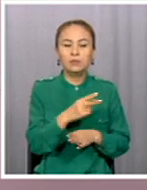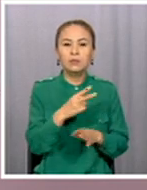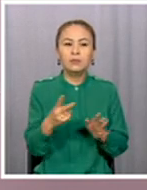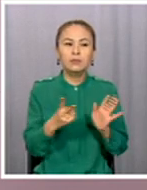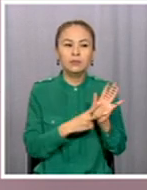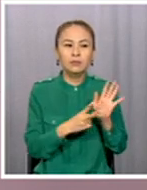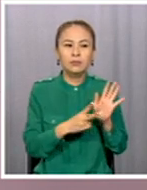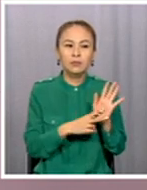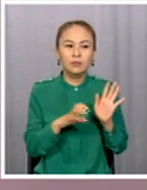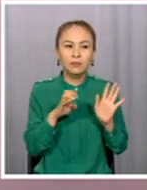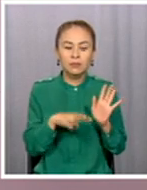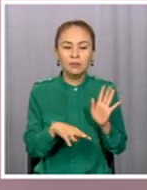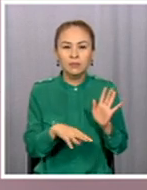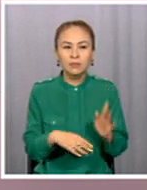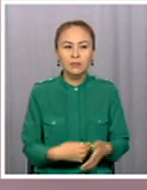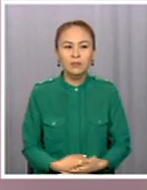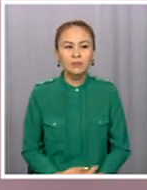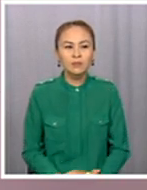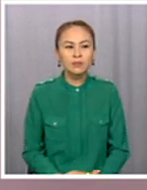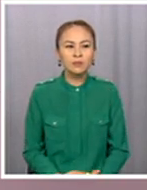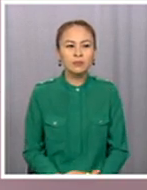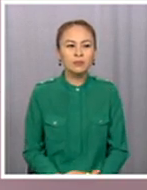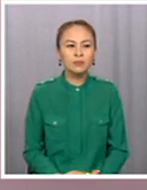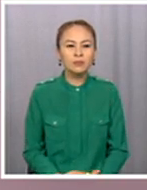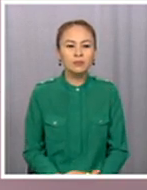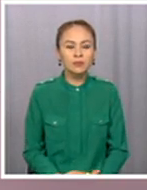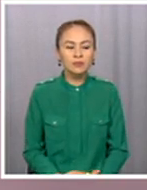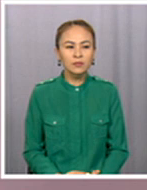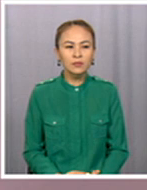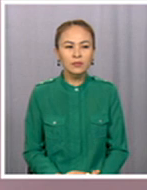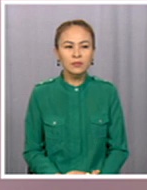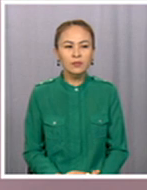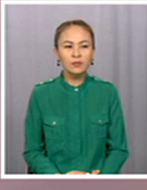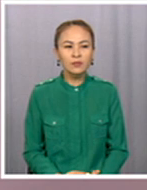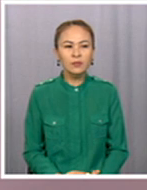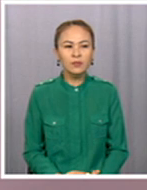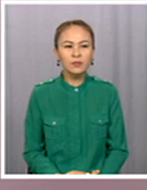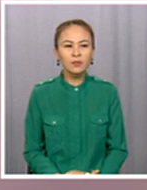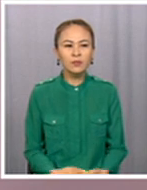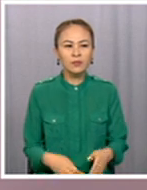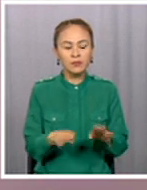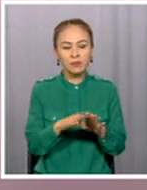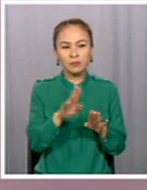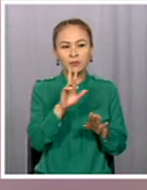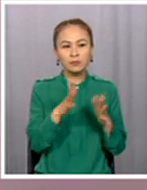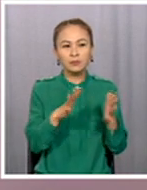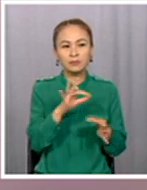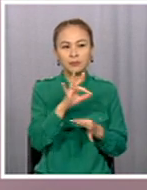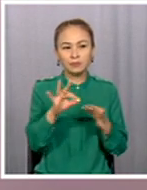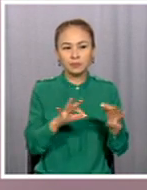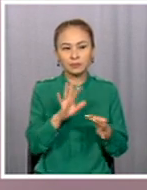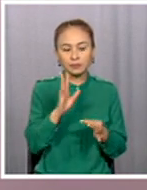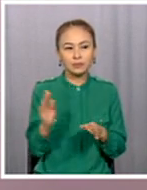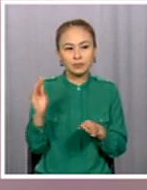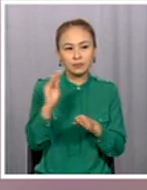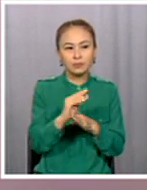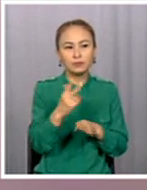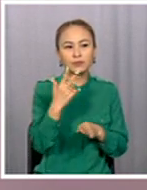Мәні 7 сантиметрге тең. Енін 3 сантиметрге артық болса, 3-ке